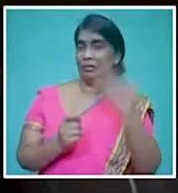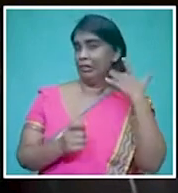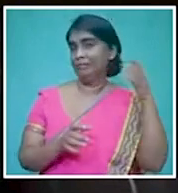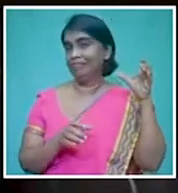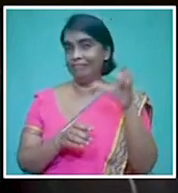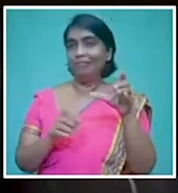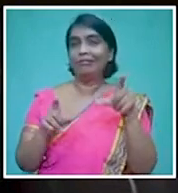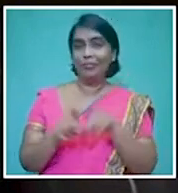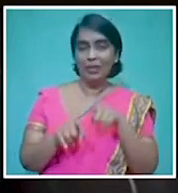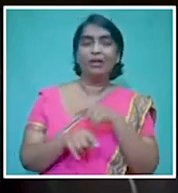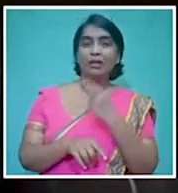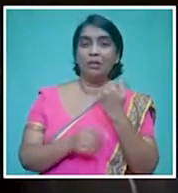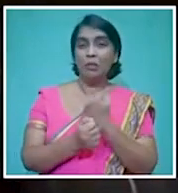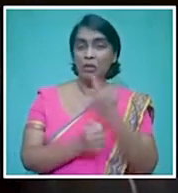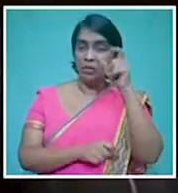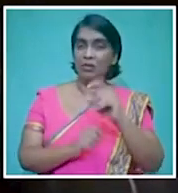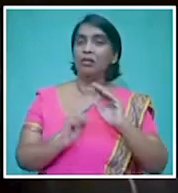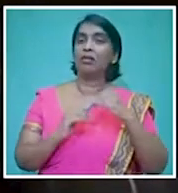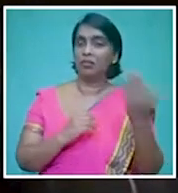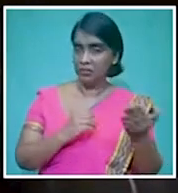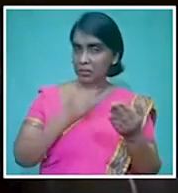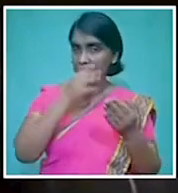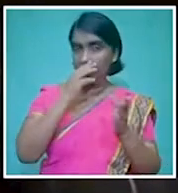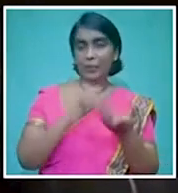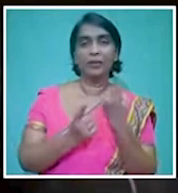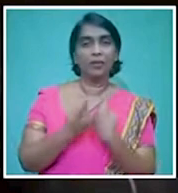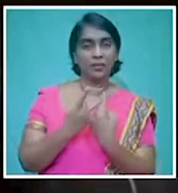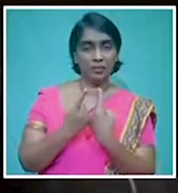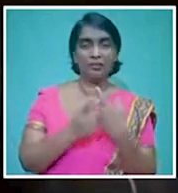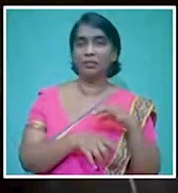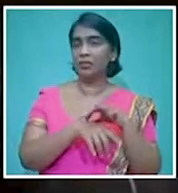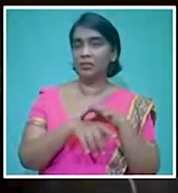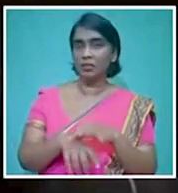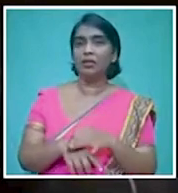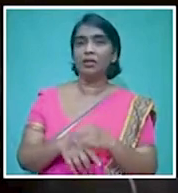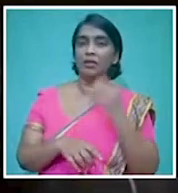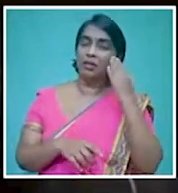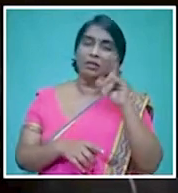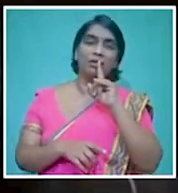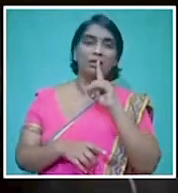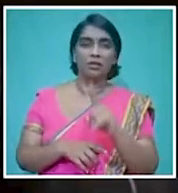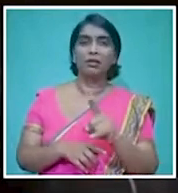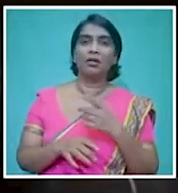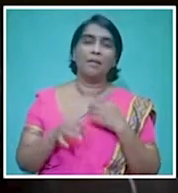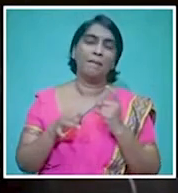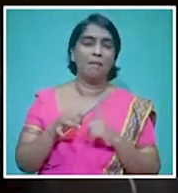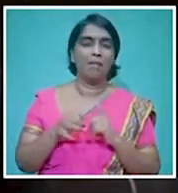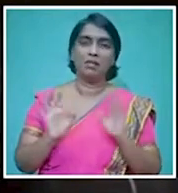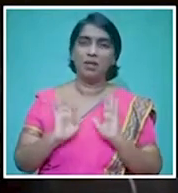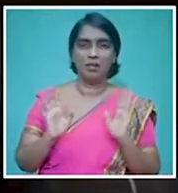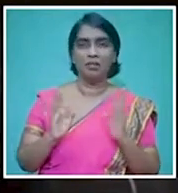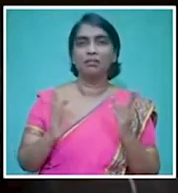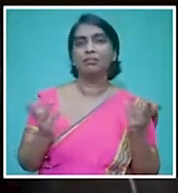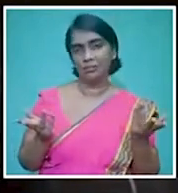ඒ පොලිස් කාන්තාවන්ම ඊට පස්සේ ඔවුන්ව විමර්ශනයට භාජනය වෙනකොට ඔවුන්ම කියලා තියෙනවා ඒක ප්‍රශ්නයක් නෙවෙයි කියලා. ඒක